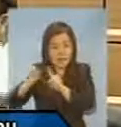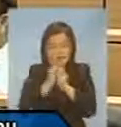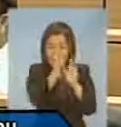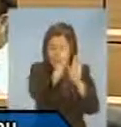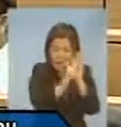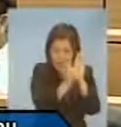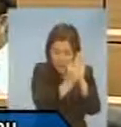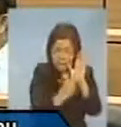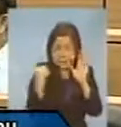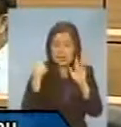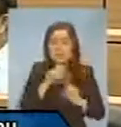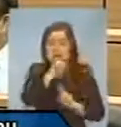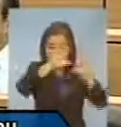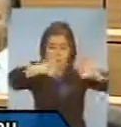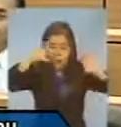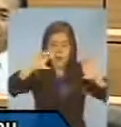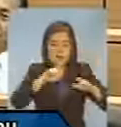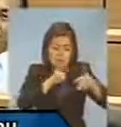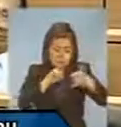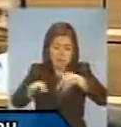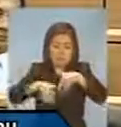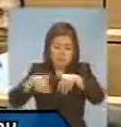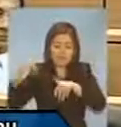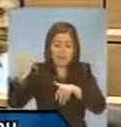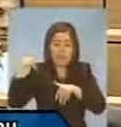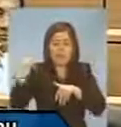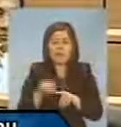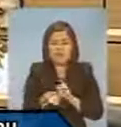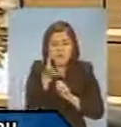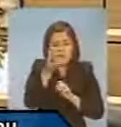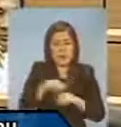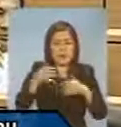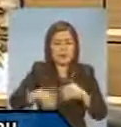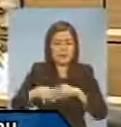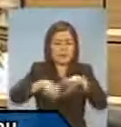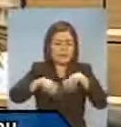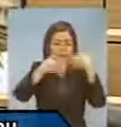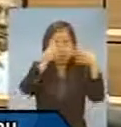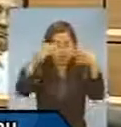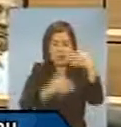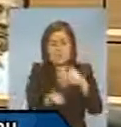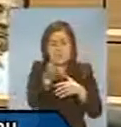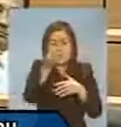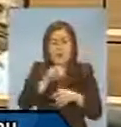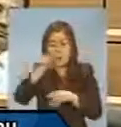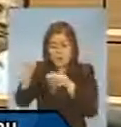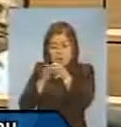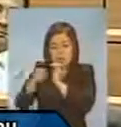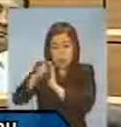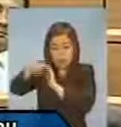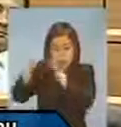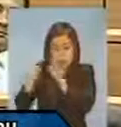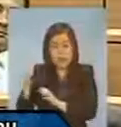ริ่มที่ 2.7 ล้านล้านด้วยนะฮะ โอ้โห แล้วก็ปรับลดลงมาแล้วตอนนี้ลูกของคุณพันศักดิ์นะฮะได้รับงานวิ